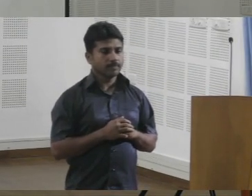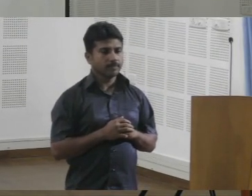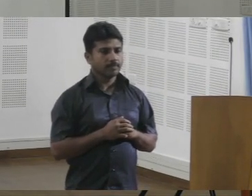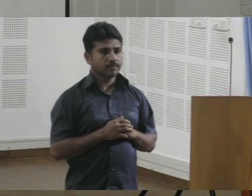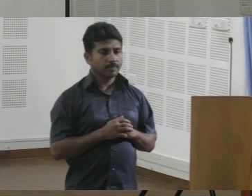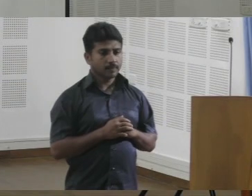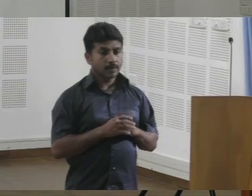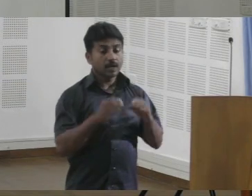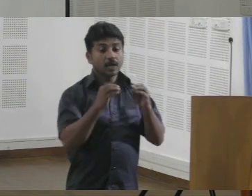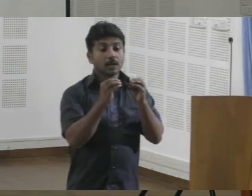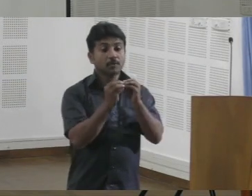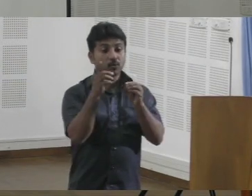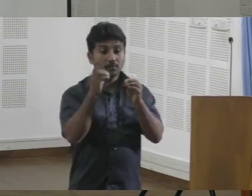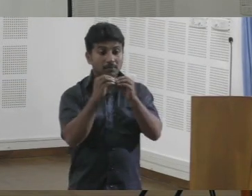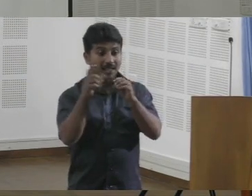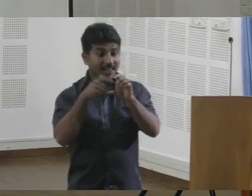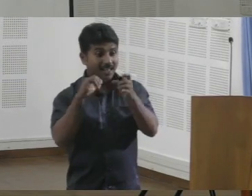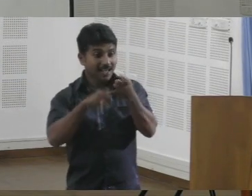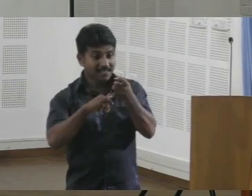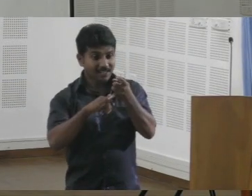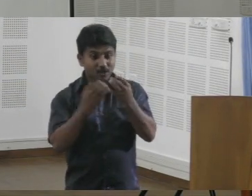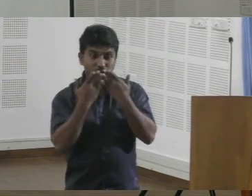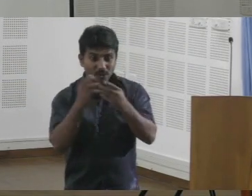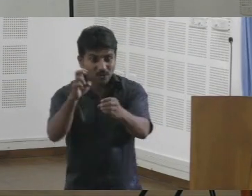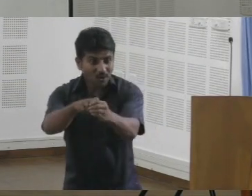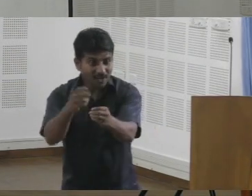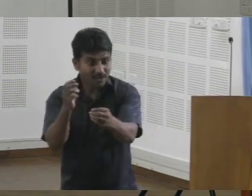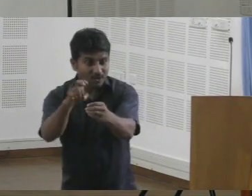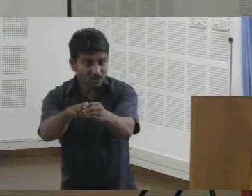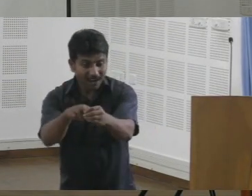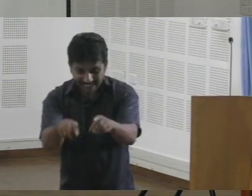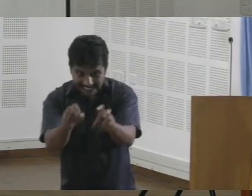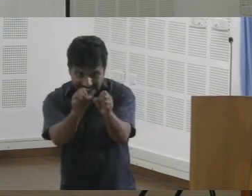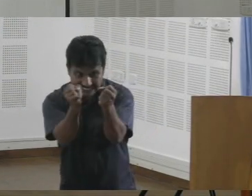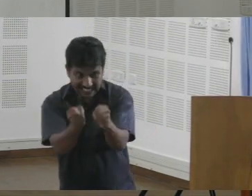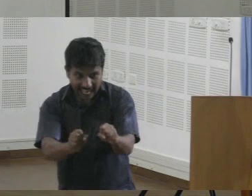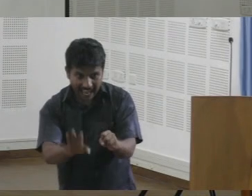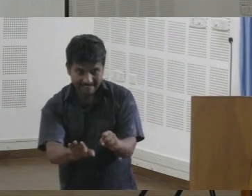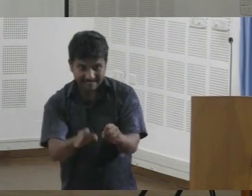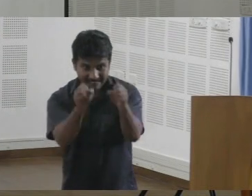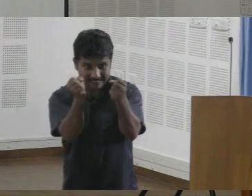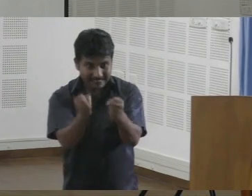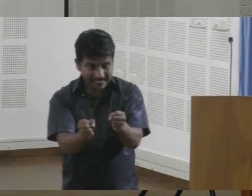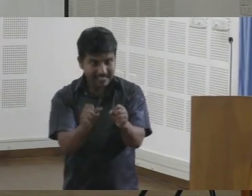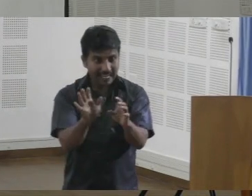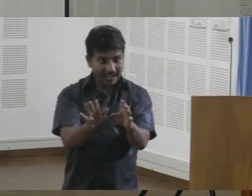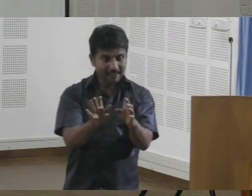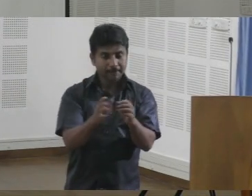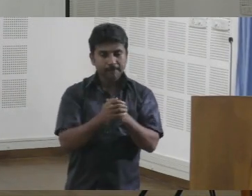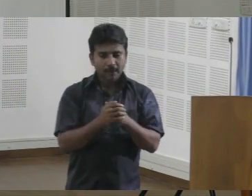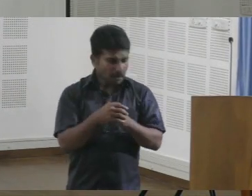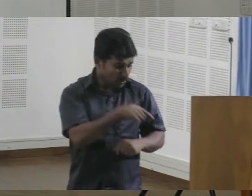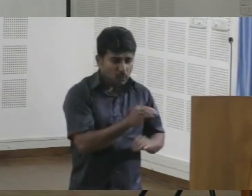പിന്നെ ബബിൾസ് വന്നപ്പോ ഞാൻ പറഞ്ഞു സ്ട്രക്ചർ ടീച്ചിങ് മെത്തേഡ് വേണ്ടിയാണ് ഞാൻ ബബിൾസ് എനിക്ക് പോയി. ആ സമയത്ത് അദ്വൈതം ഫുള്ളി